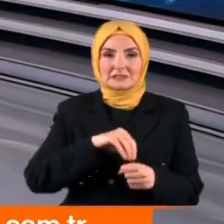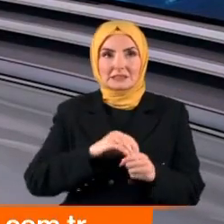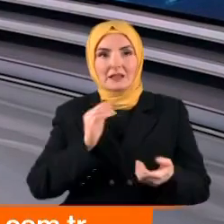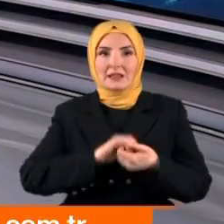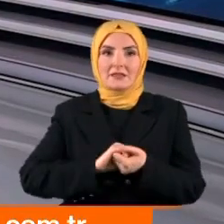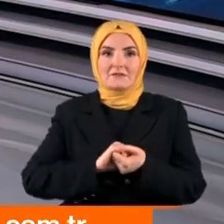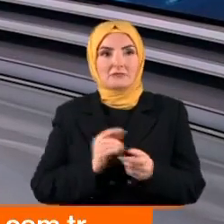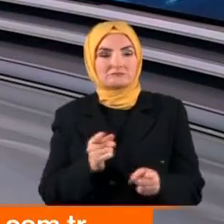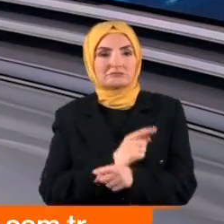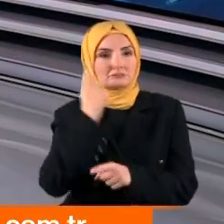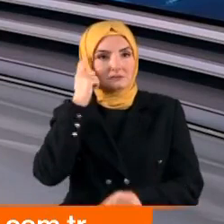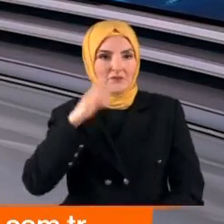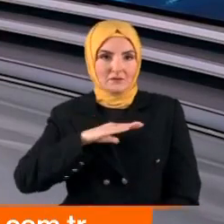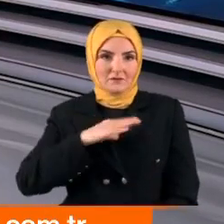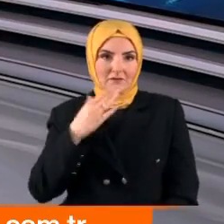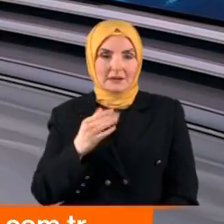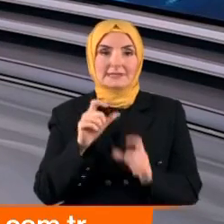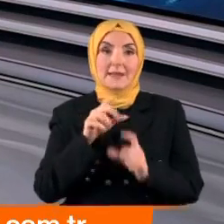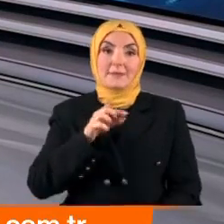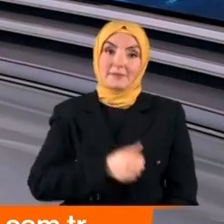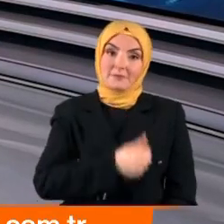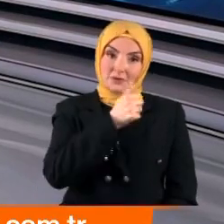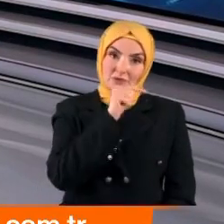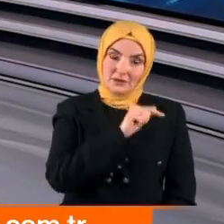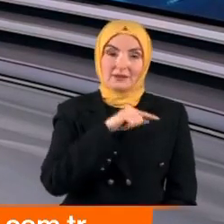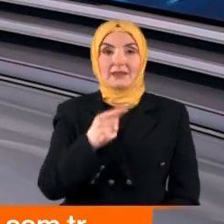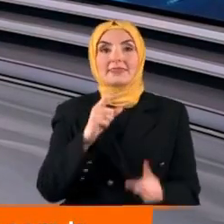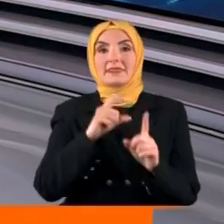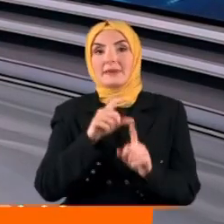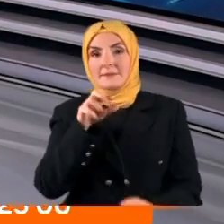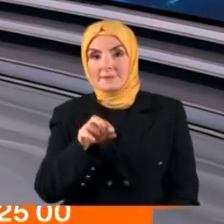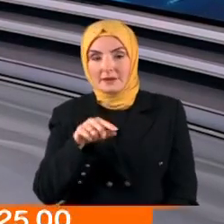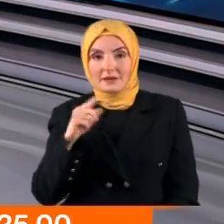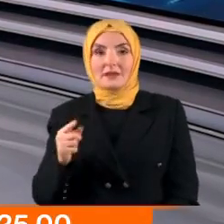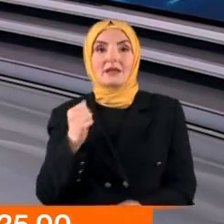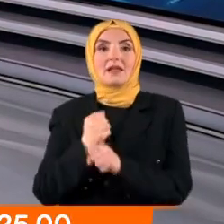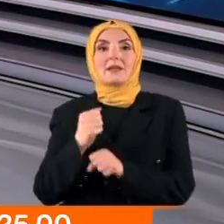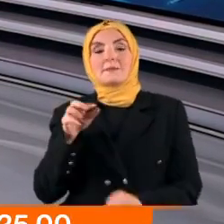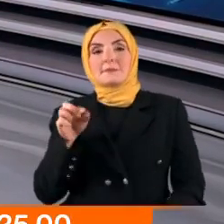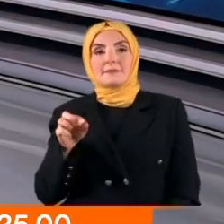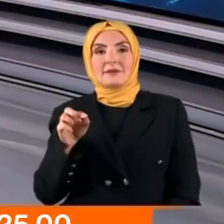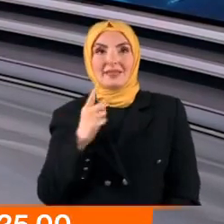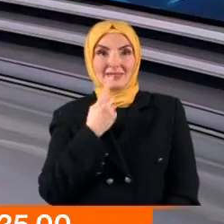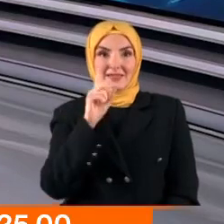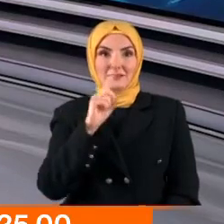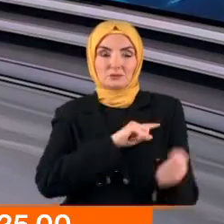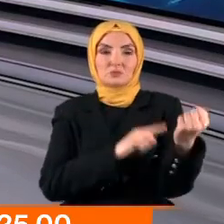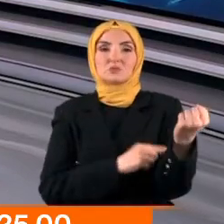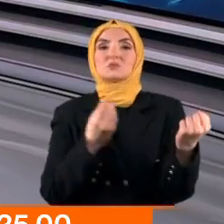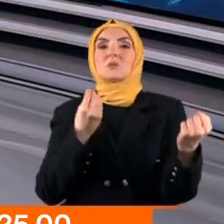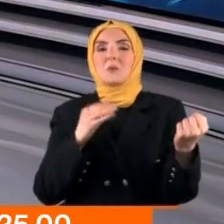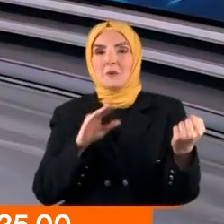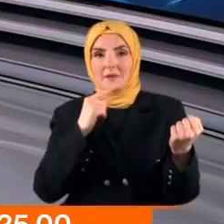Temel Karamollaoğlu, Deva ve Gelecek Partisi'ne tek başımıza başarılı olamayız, güçlerimizi birleştirelim çağrısı yaptı.